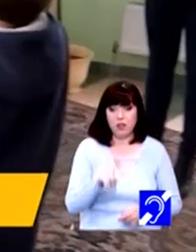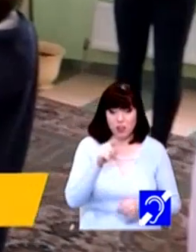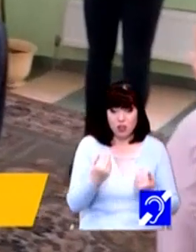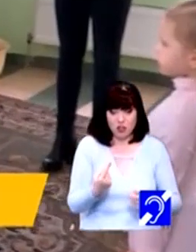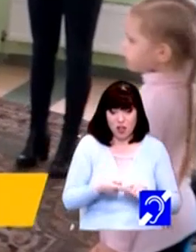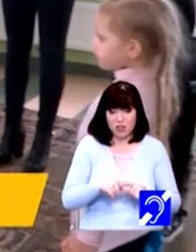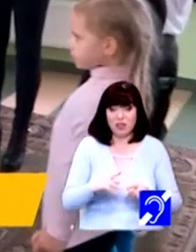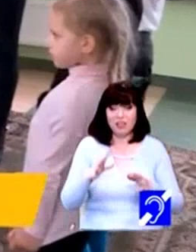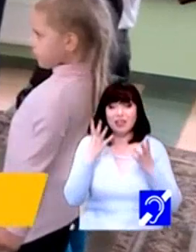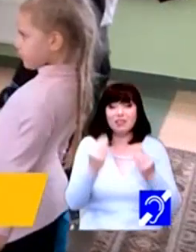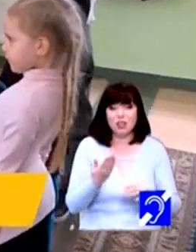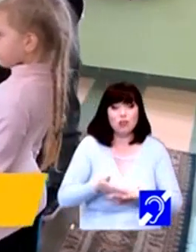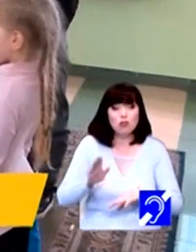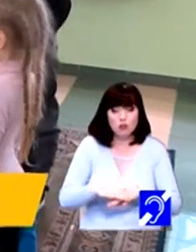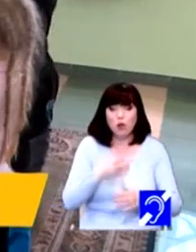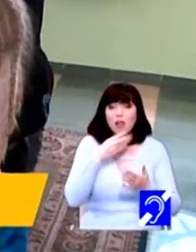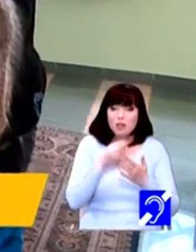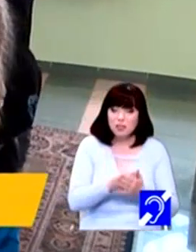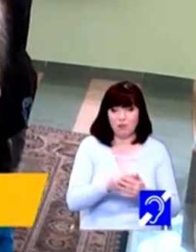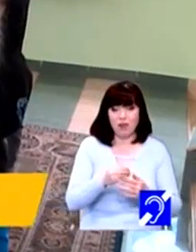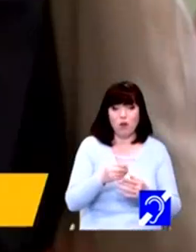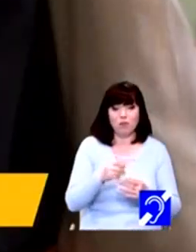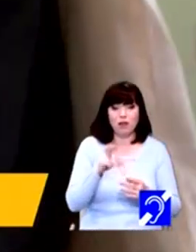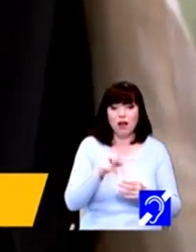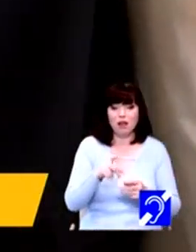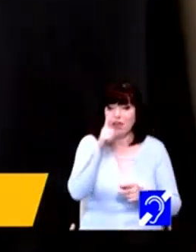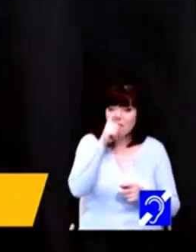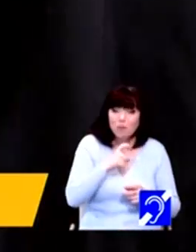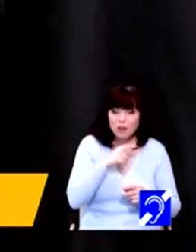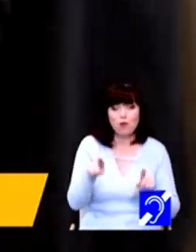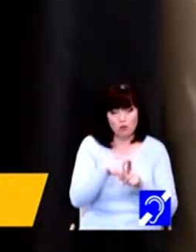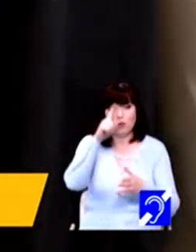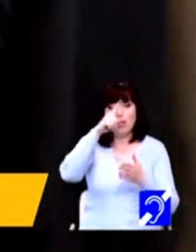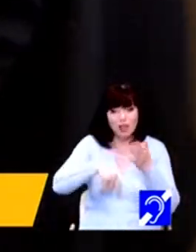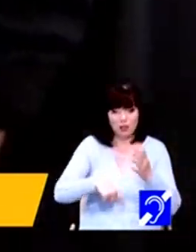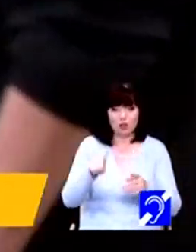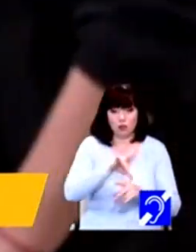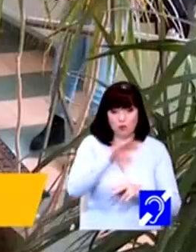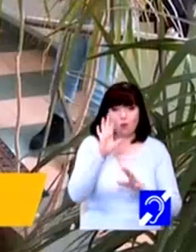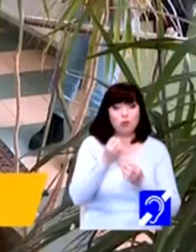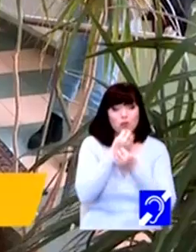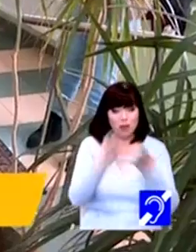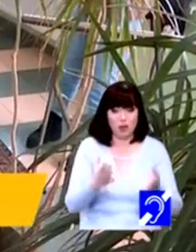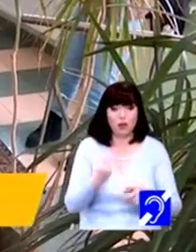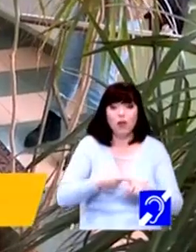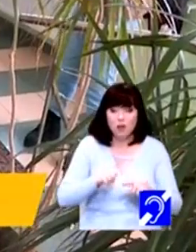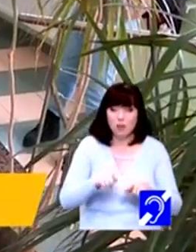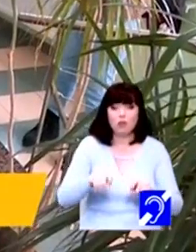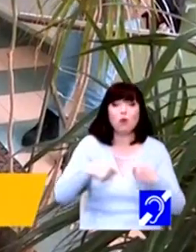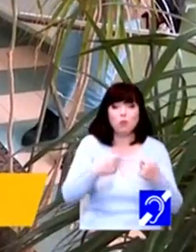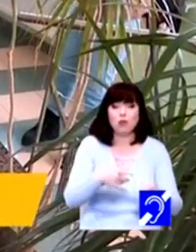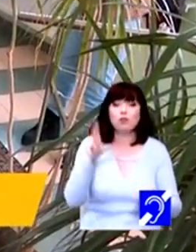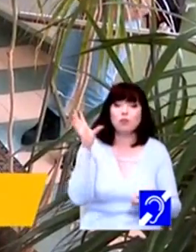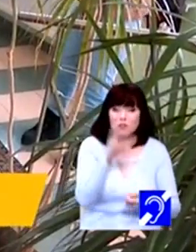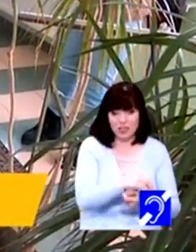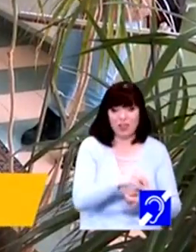grele, copiii, prin inocența lor, inspiră speranța că totul va fi bine. Acest sentiment îl transmit și copiii ucraineni adăpostiți cu mamele